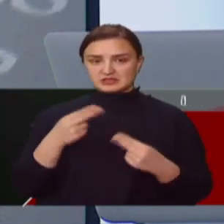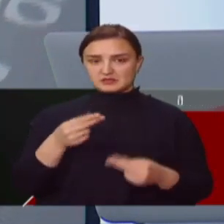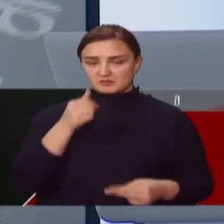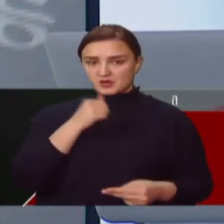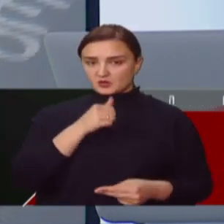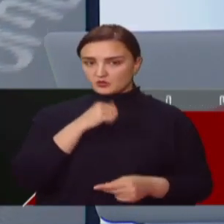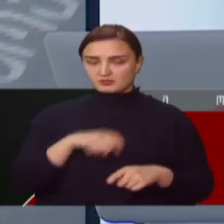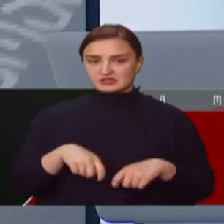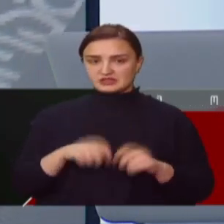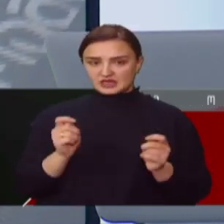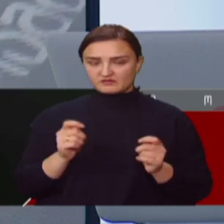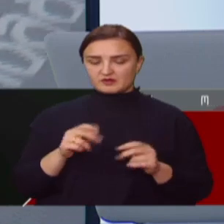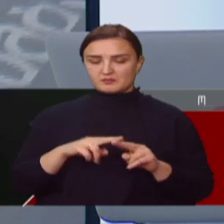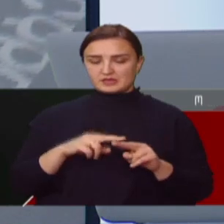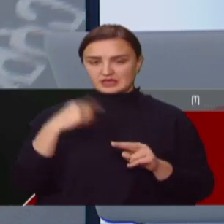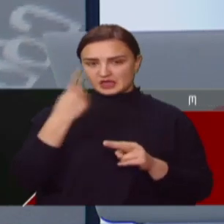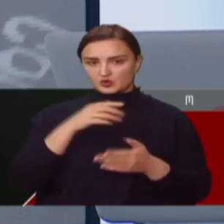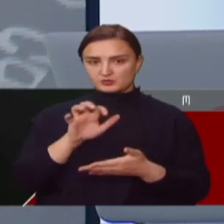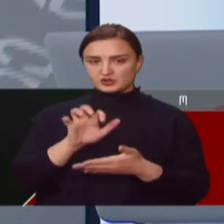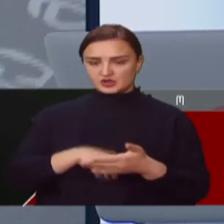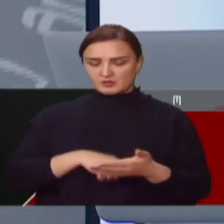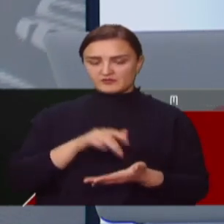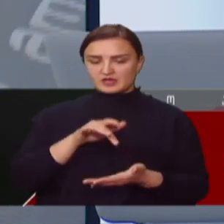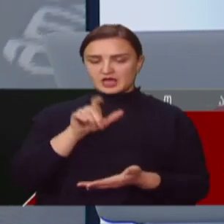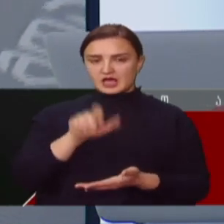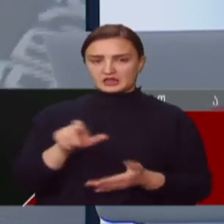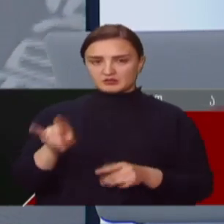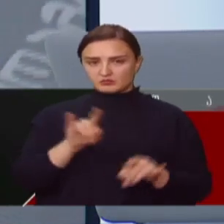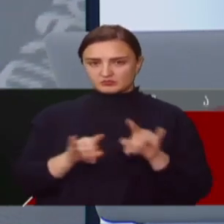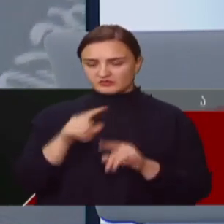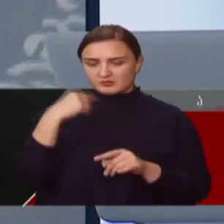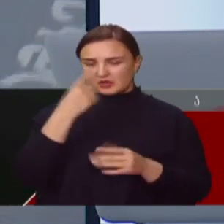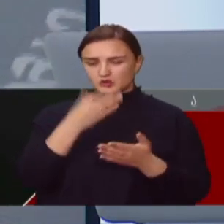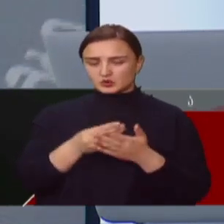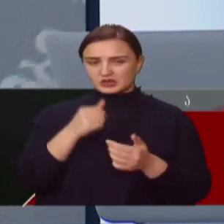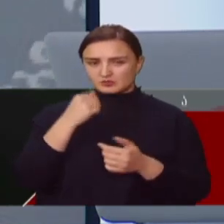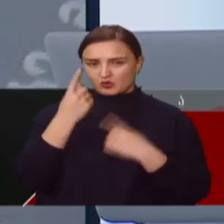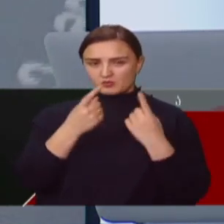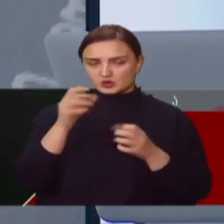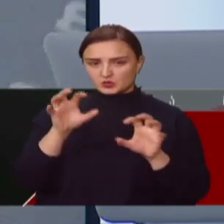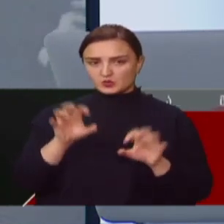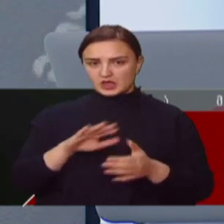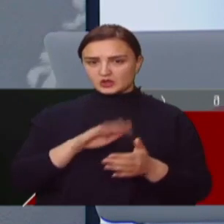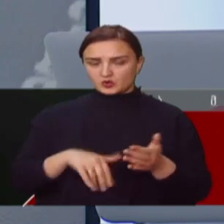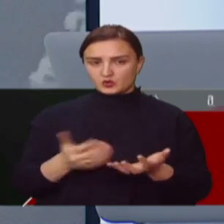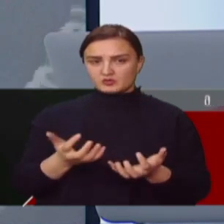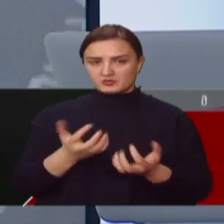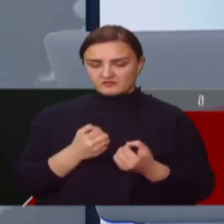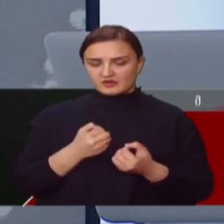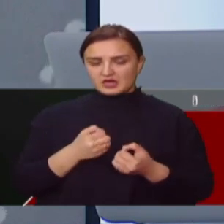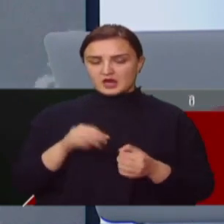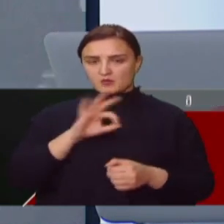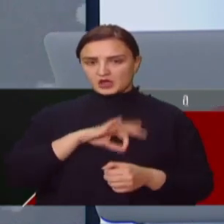parulăbis dargăuba piradăbis mânțăbăbis ciamortmevit amorceval zăzețola personalul imonețăbis ucanonăt măpoveba gamoqeneba moschidua